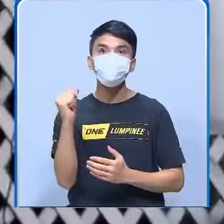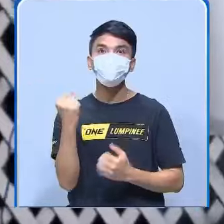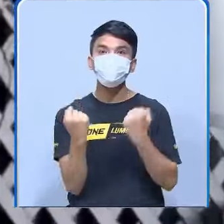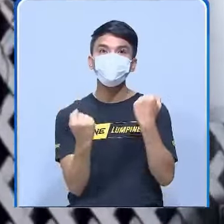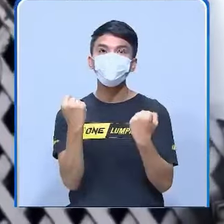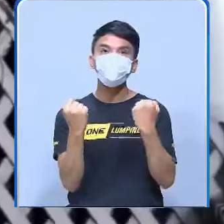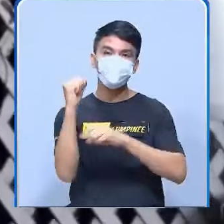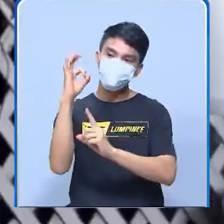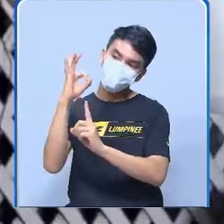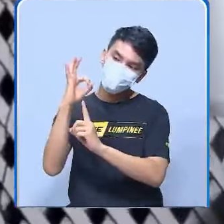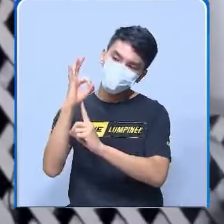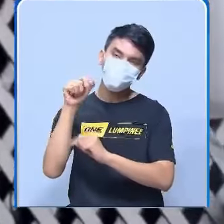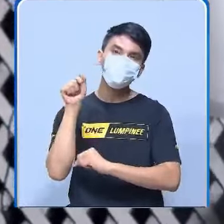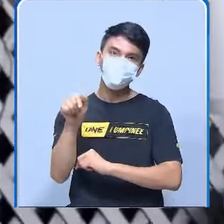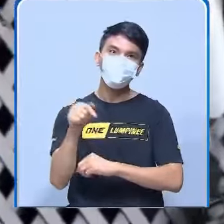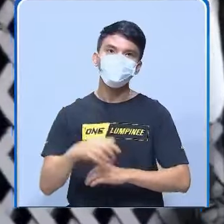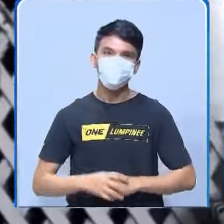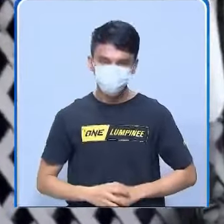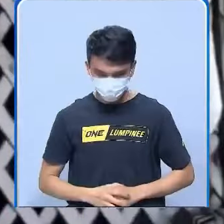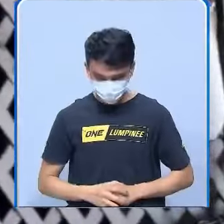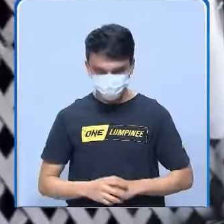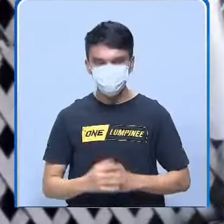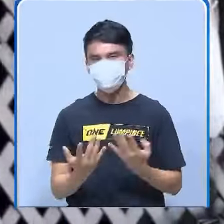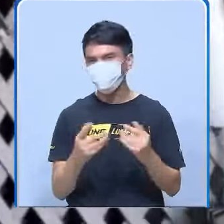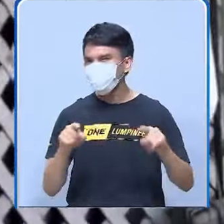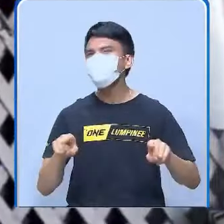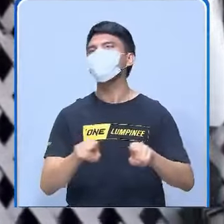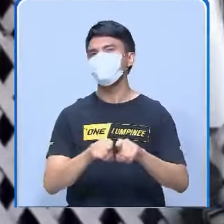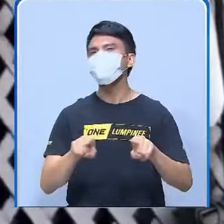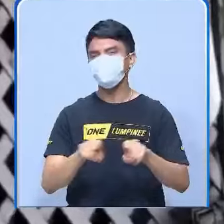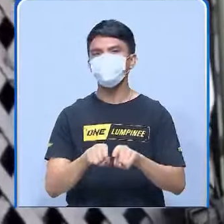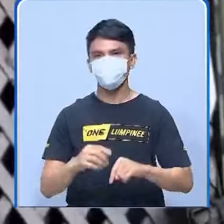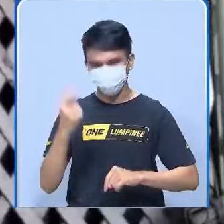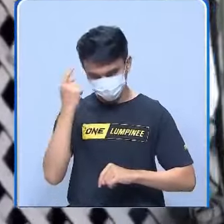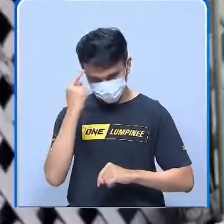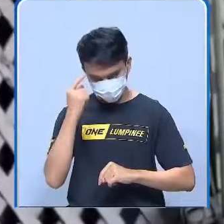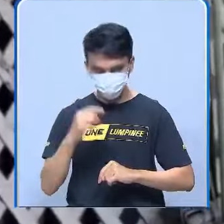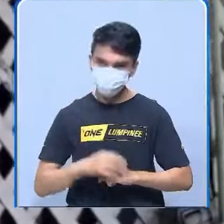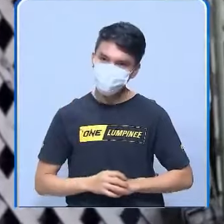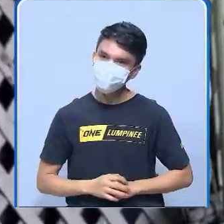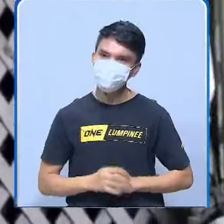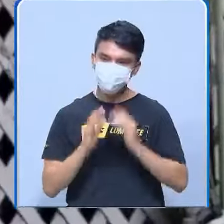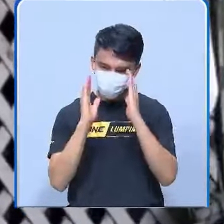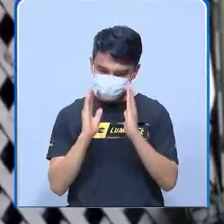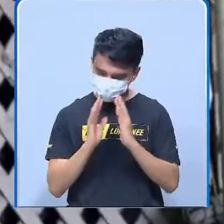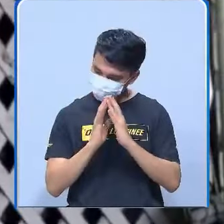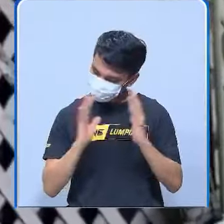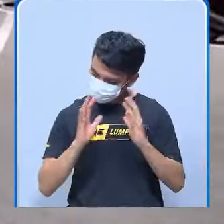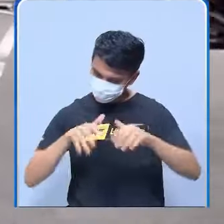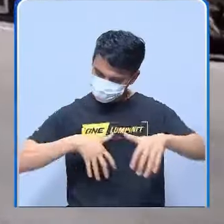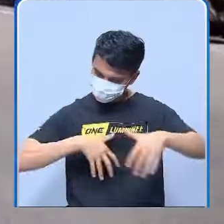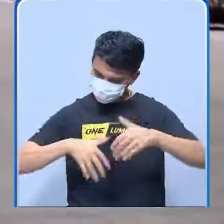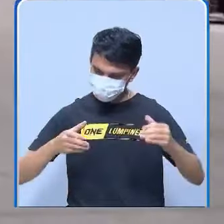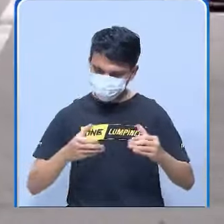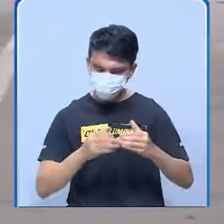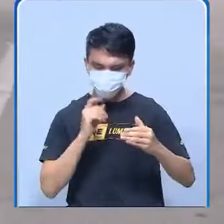รอรถแล้วเผอิญว่าไอ้ทางอลิก็คงจะมารอตรงท่ารถเหมือนกันใช่โหเป็นมาคนก็เยอะแยะเต็มไปหมดเลยชาวบ้านบอกกลุ่มผู้ก่อ